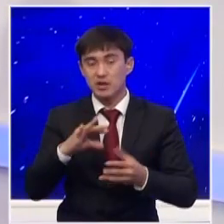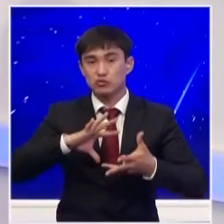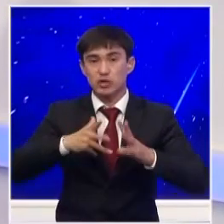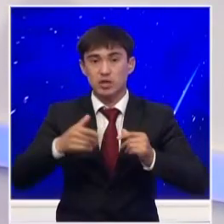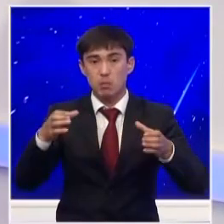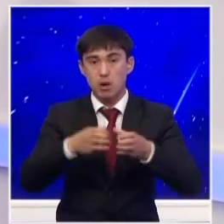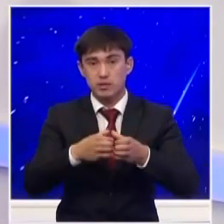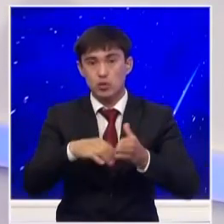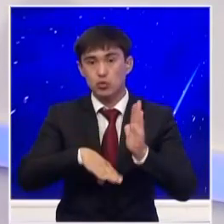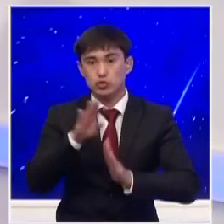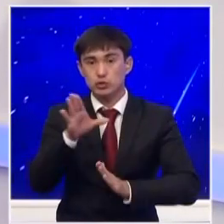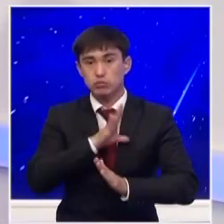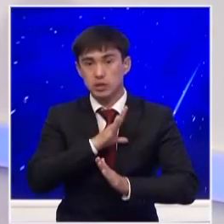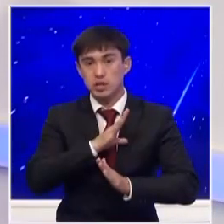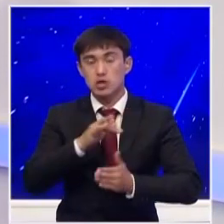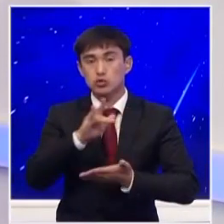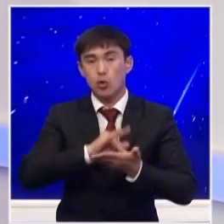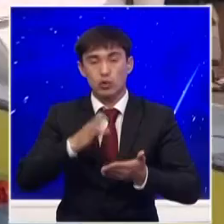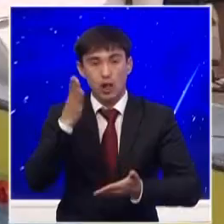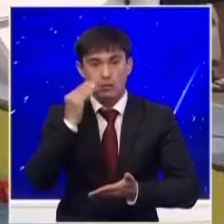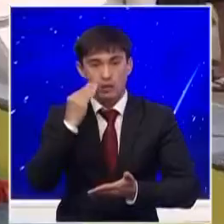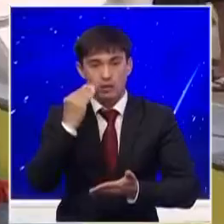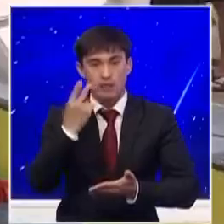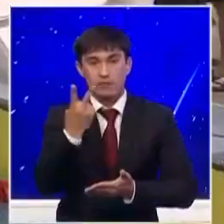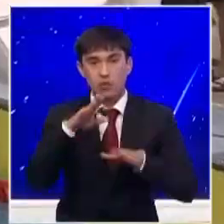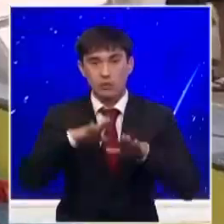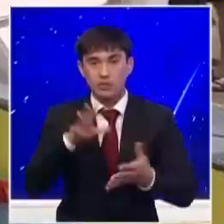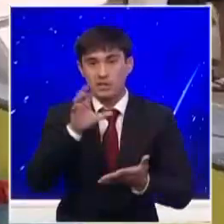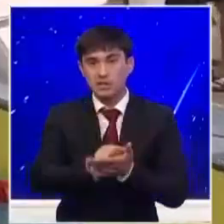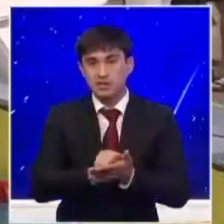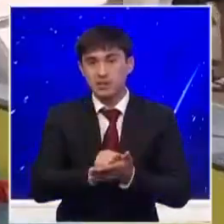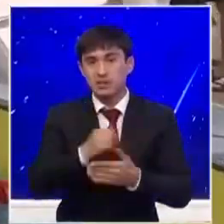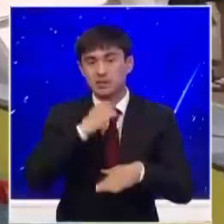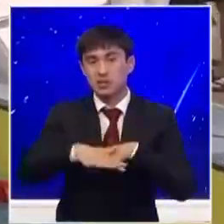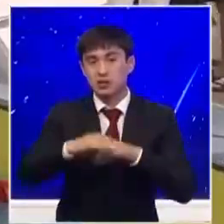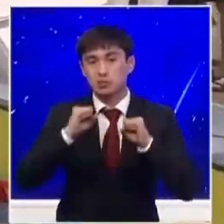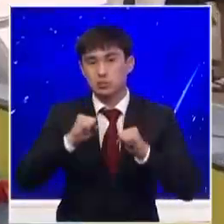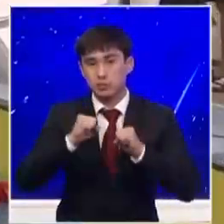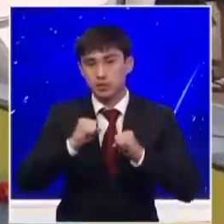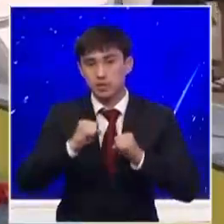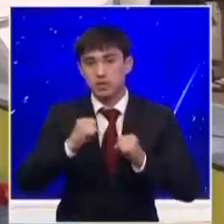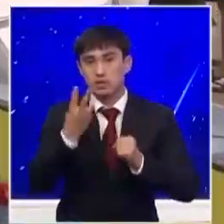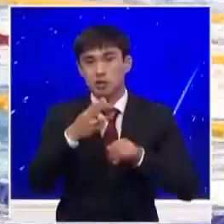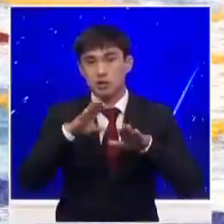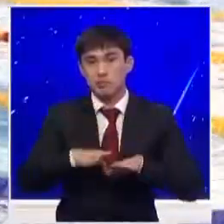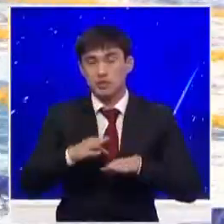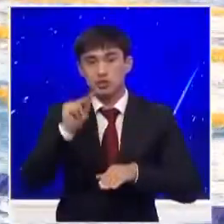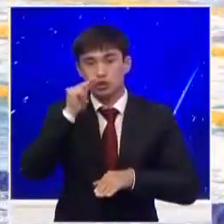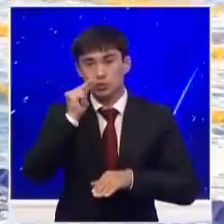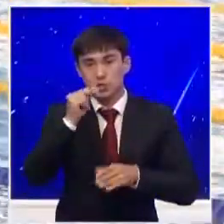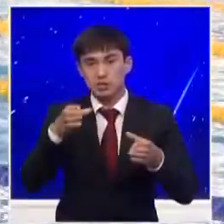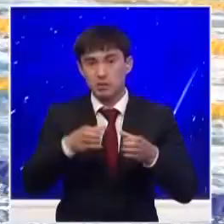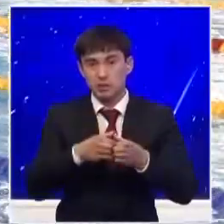в командном зачете лучшими стали пловцы из города Алматы. Второе место заняли столичные спортсмены. Замкнула тройку лидеров